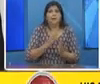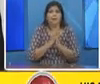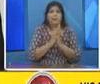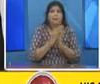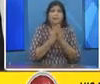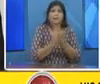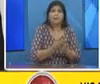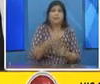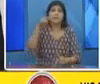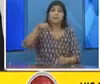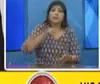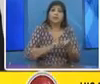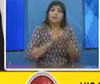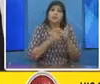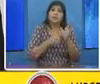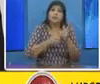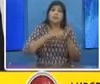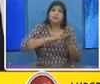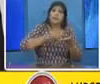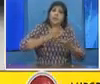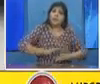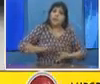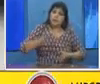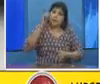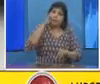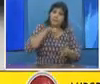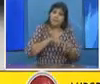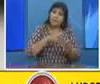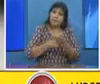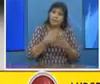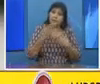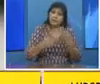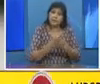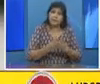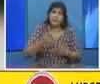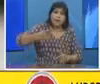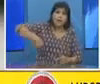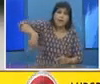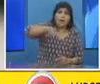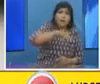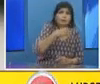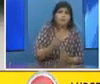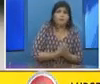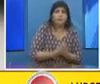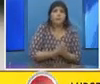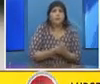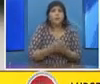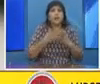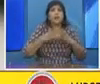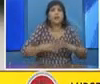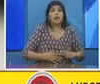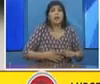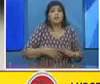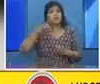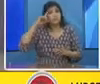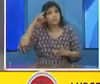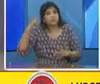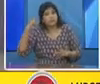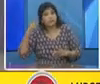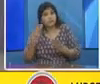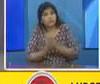है कि नरसिम्हा राव जी की जन्म शताब्दी वर्ष में हम सभी लोग उनके जीवन और विचारों के बारे